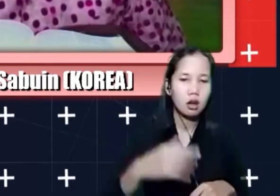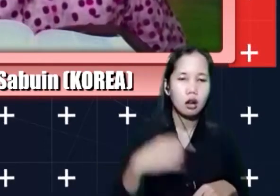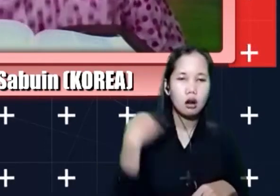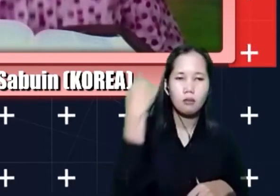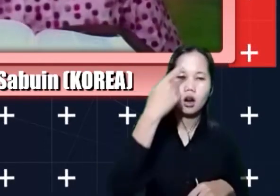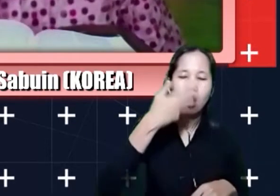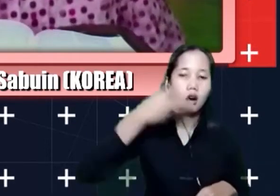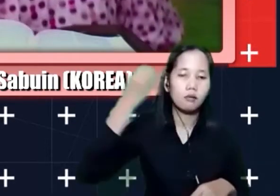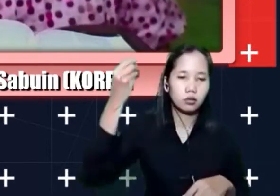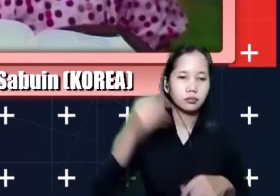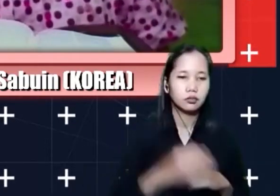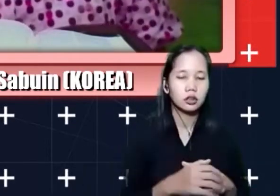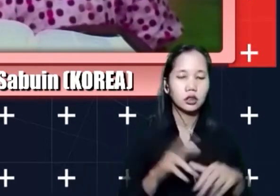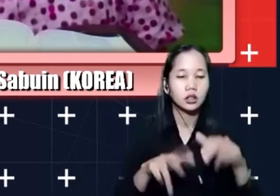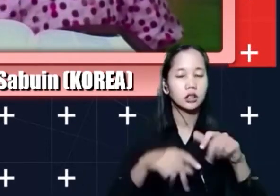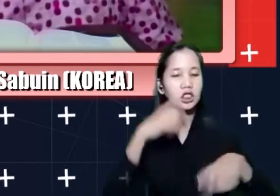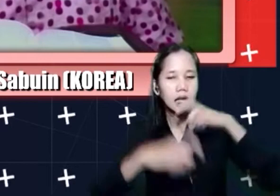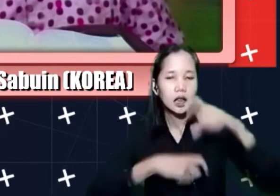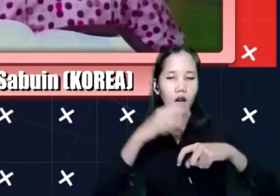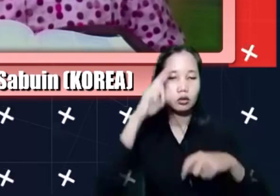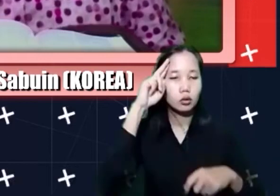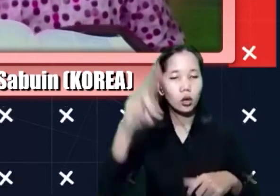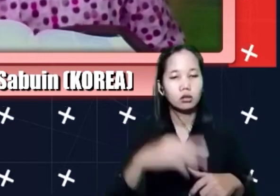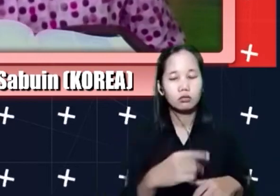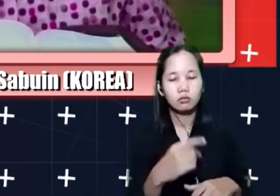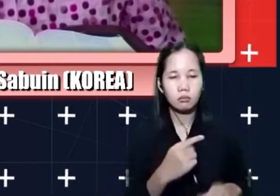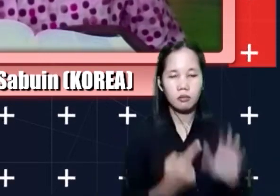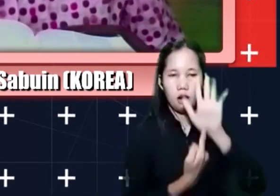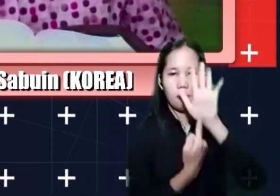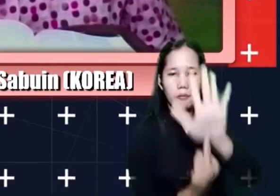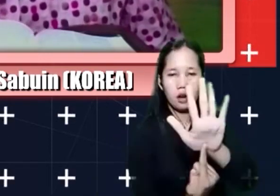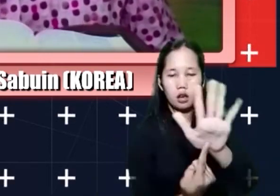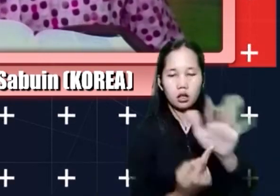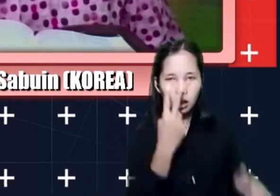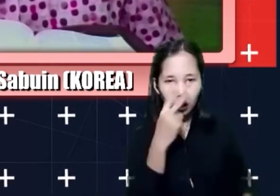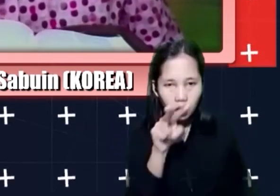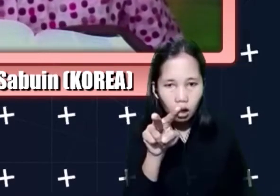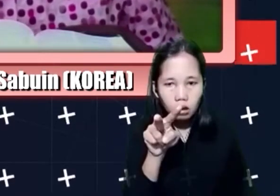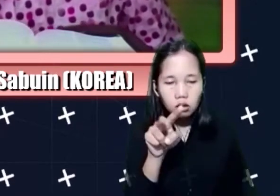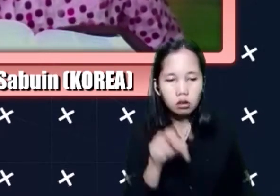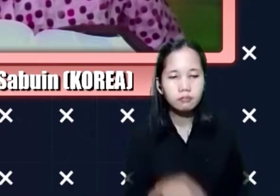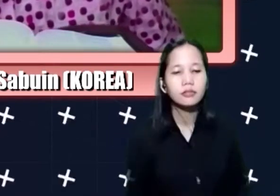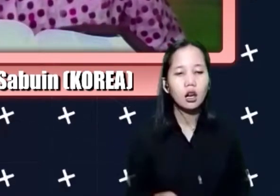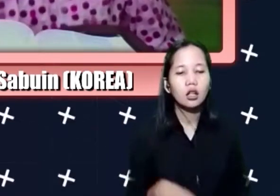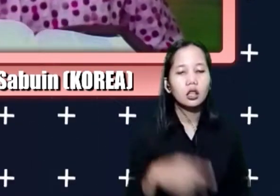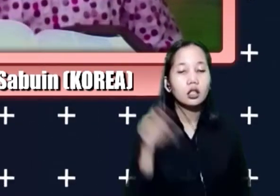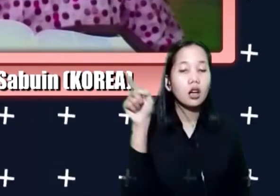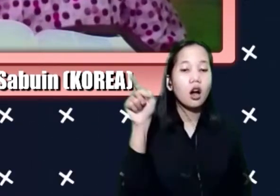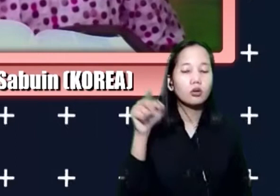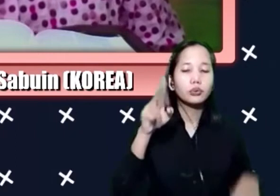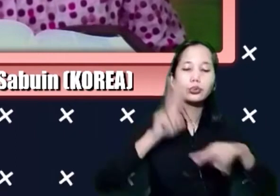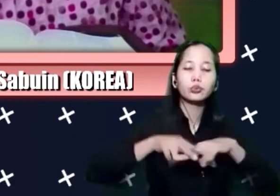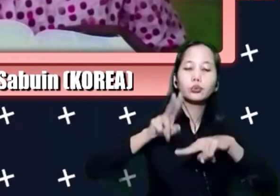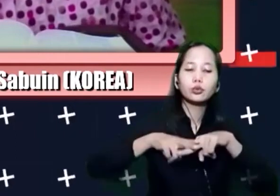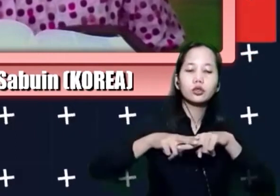sedap sekali ya. Ketika ia mengangkat mukanya, ayat yang kedua, ia melihat tiga orang